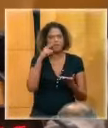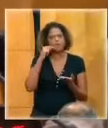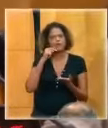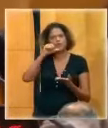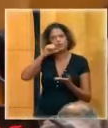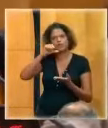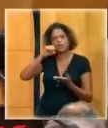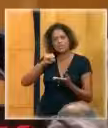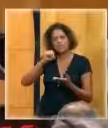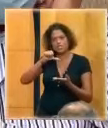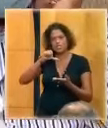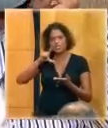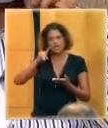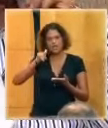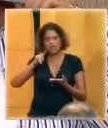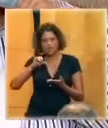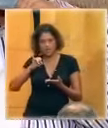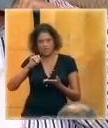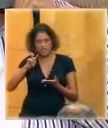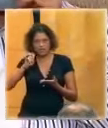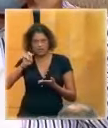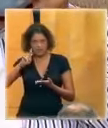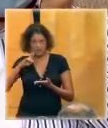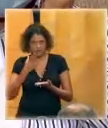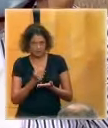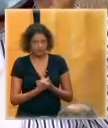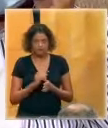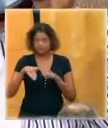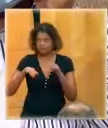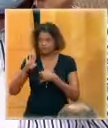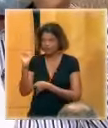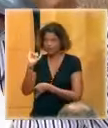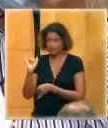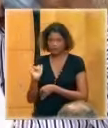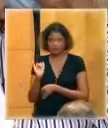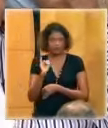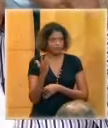bien. Y a-t-il d'autres candidatures ?